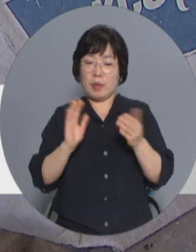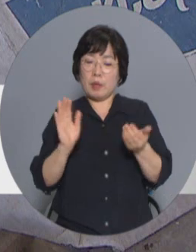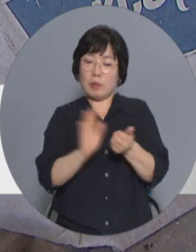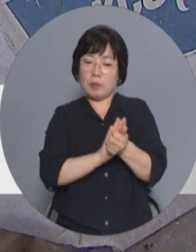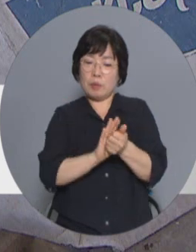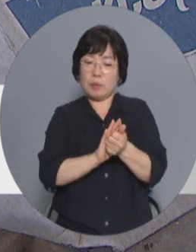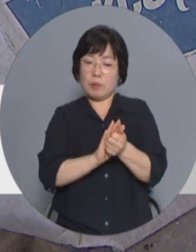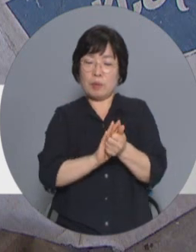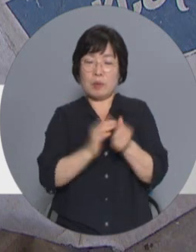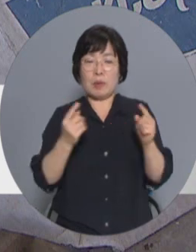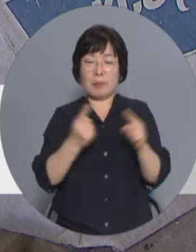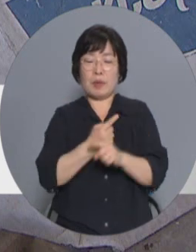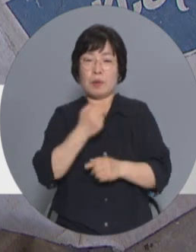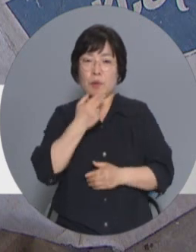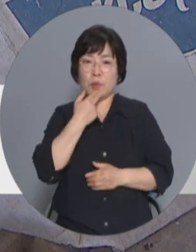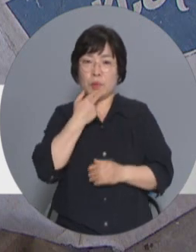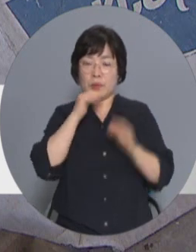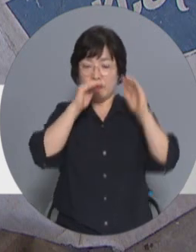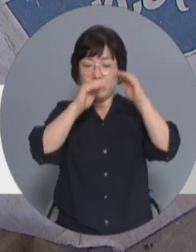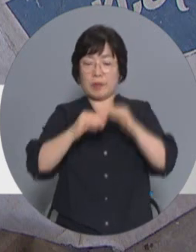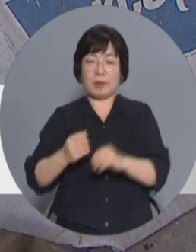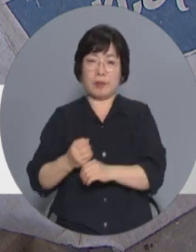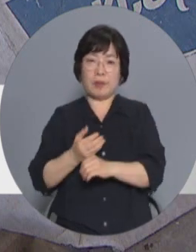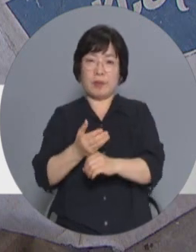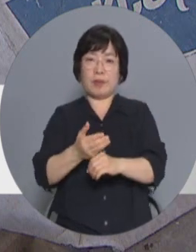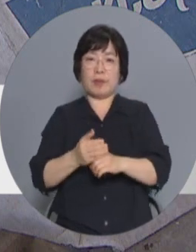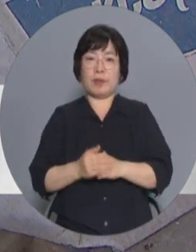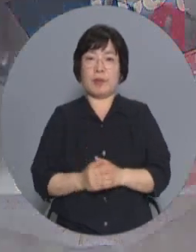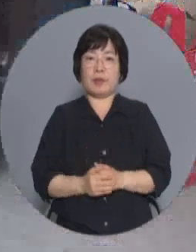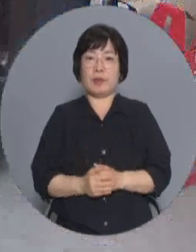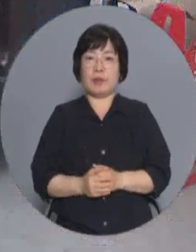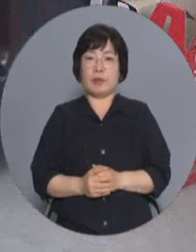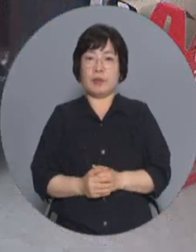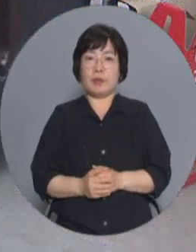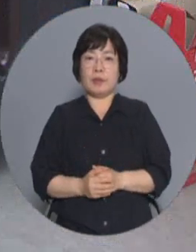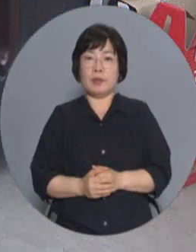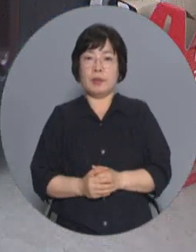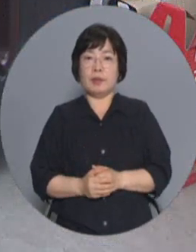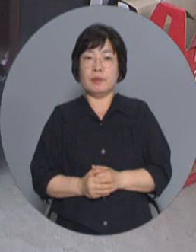좀처럼 이루어지지 않고 있습니다. 김단비 기자입니다.